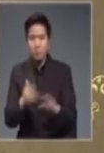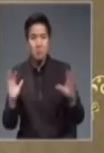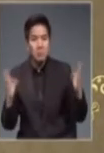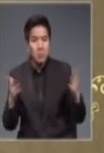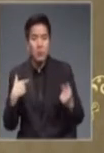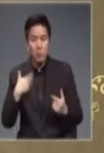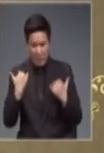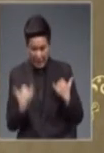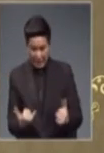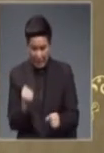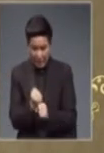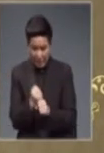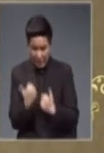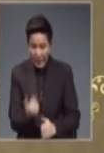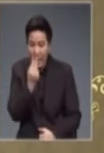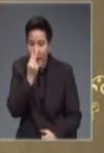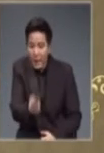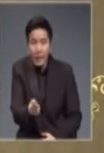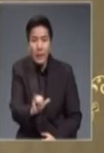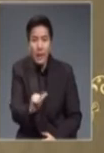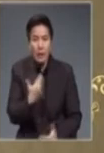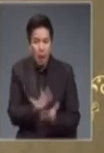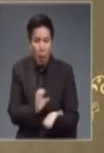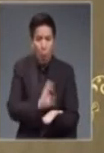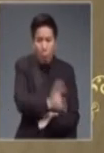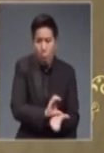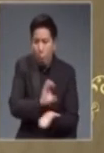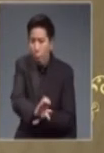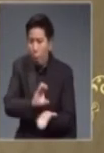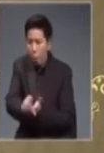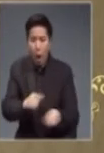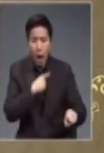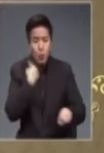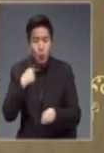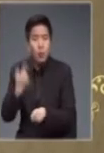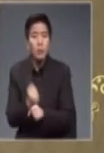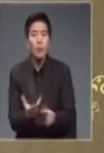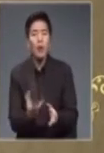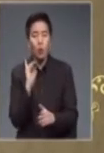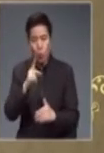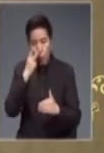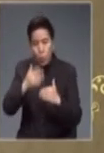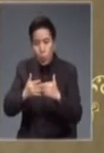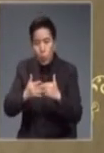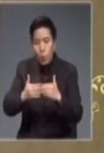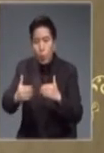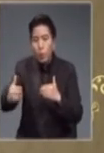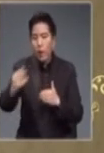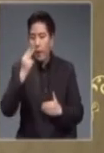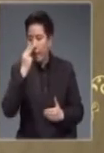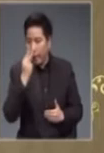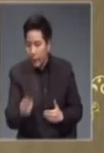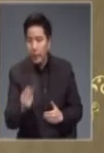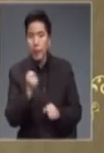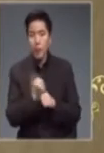ณาการของการทำงานภาครัฐกับภาคเอกชนและความร่วมมือจากธนาคารโลกอีกด้วยยกตัวอย่างความคืบหน้า